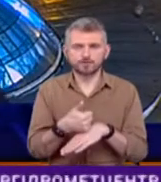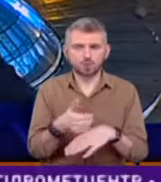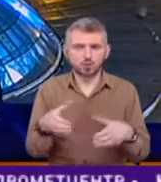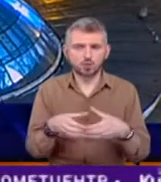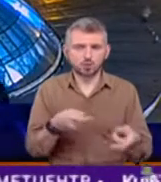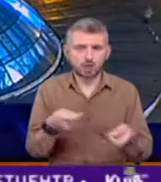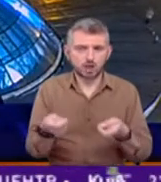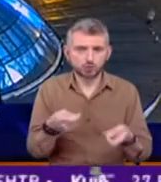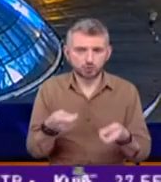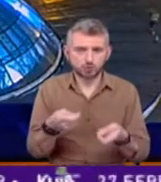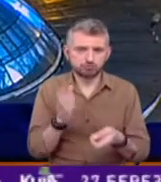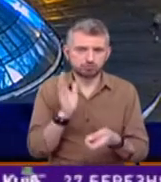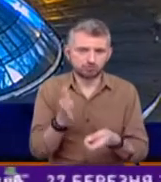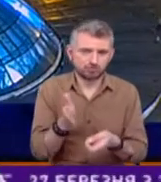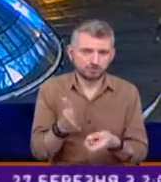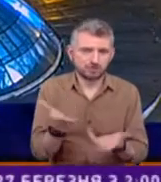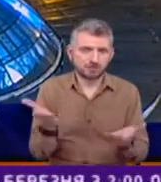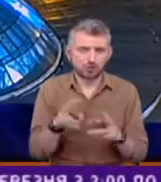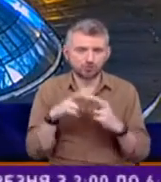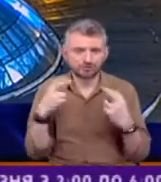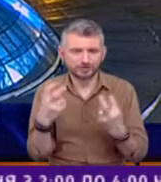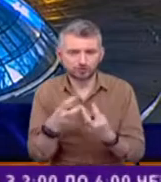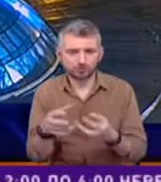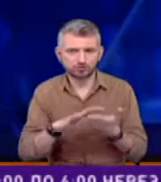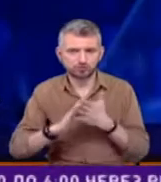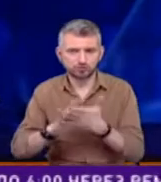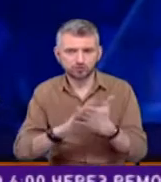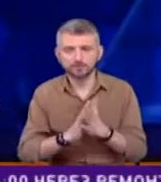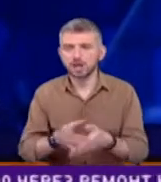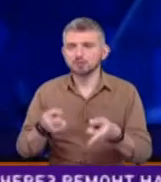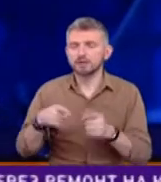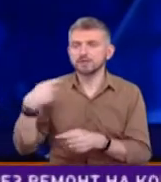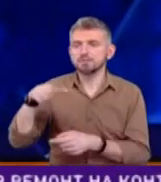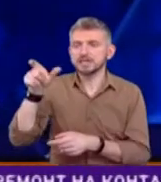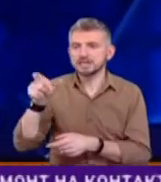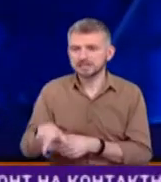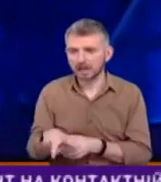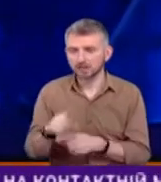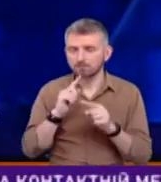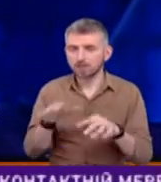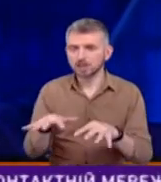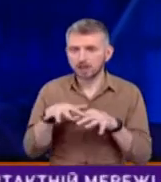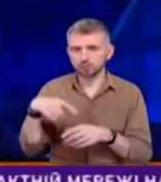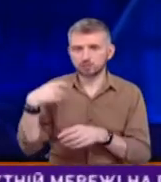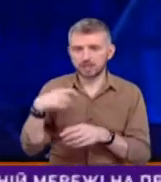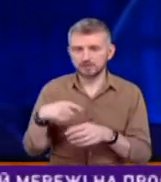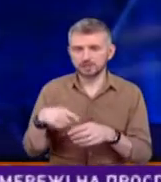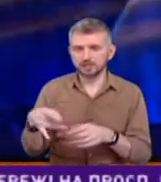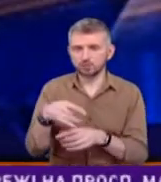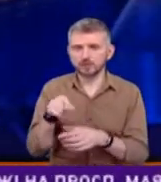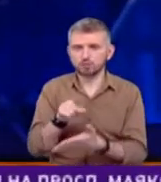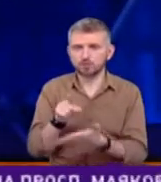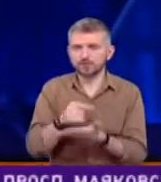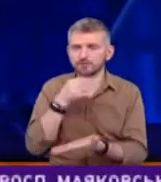уряду підоспіє, якось вони сядуть, типу, полагодять. Насправді, президент в парламентсько-президентській республіці, він